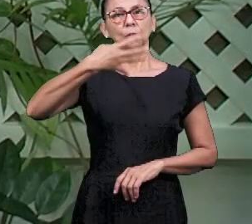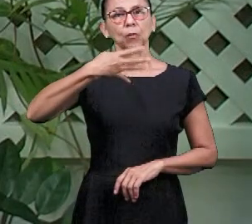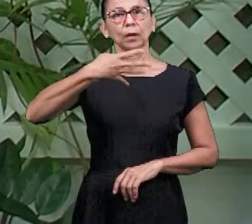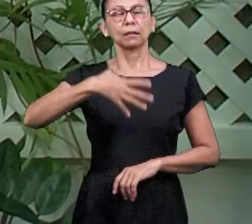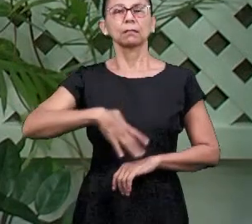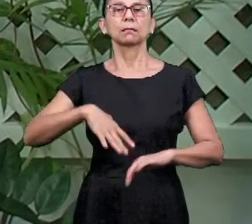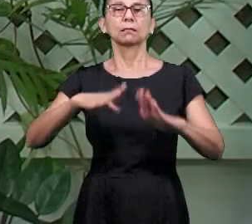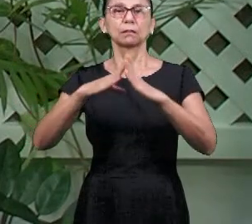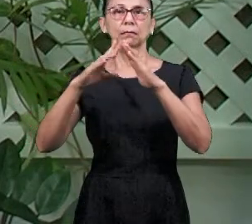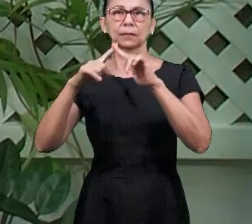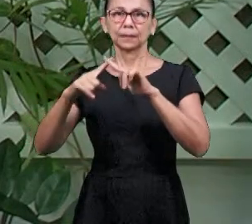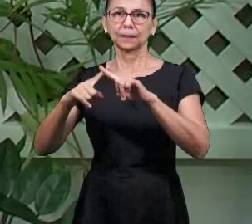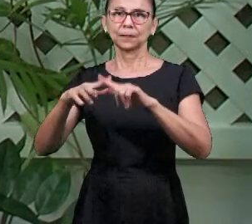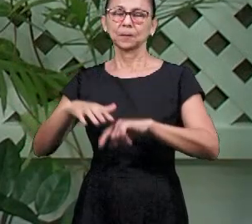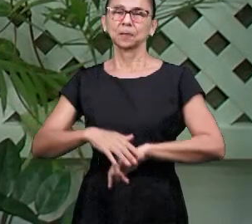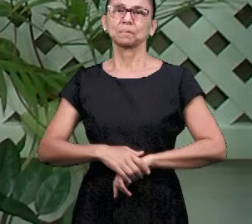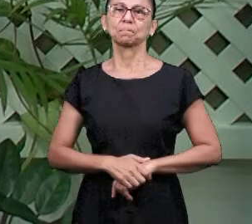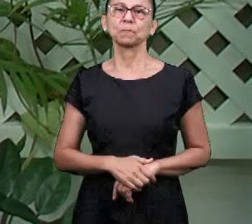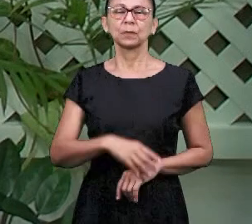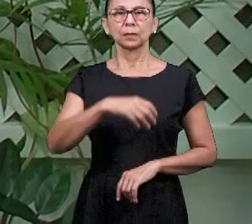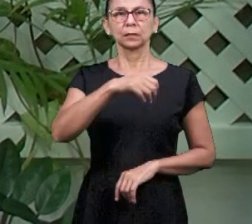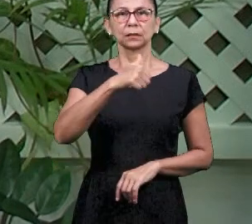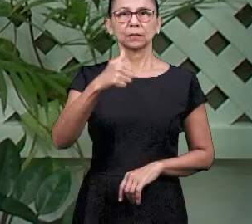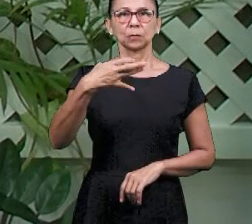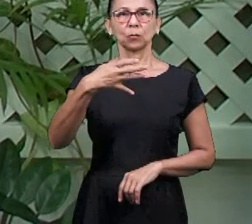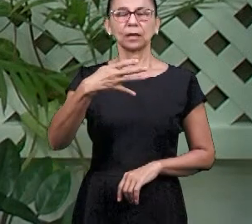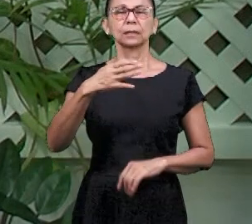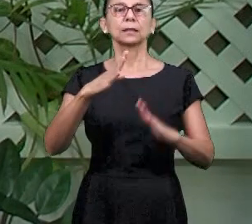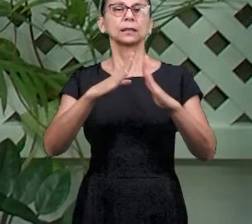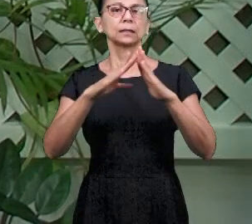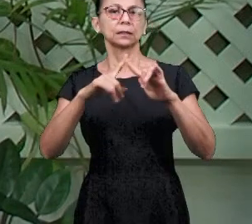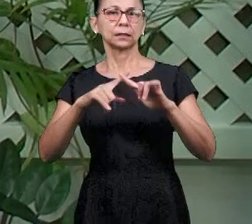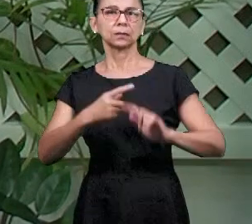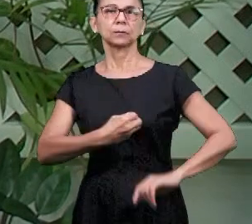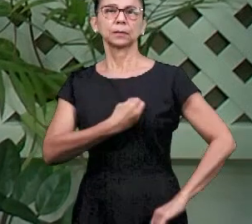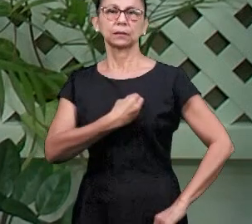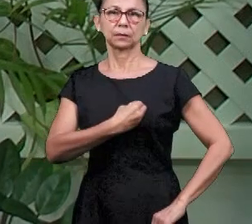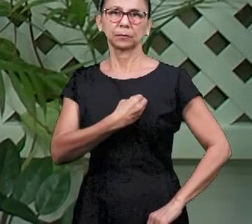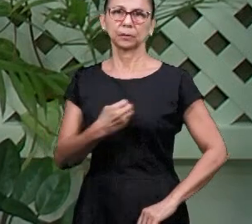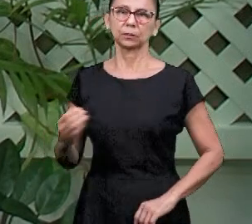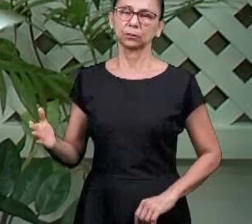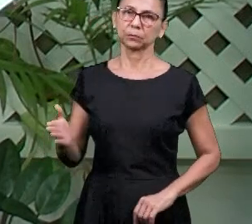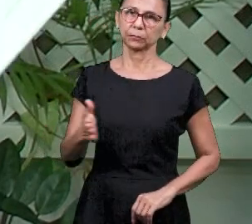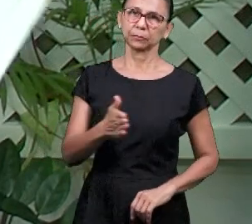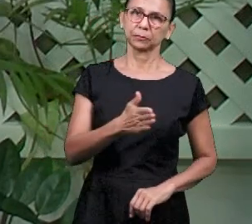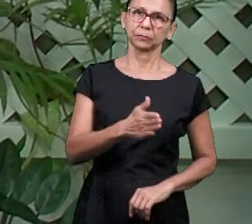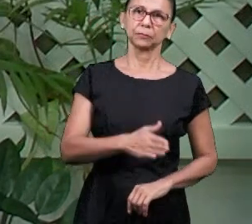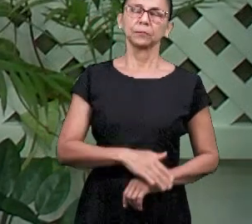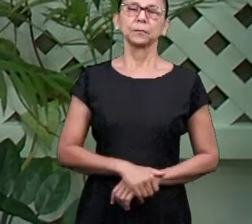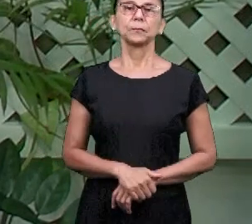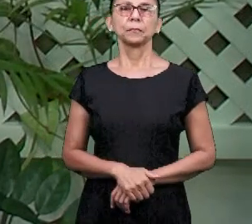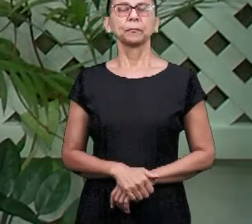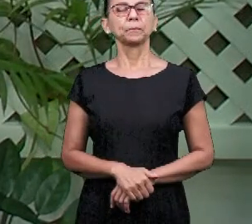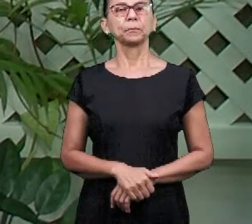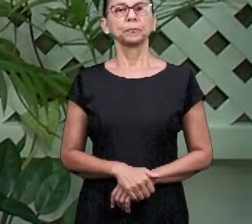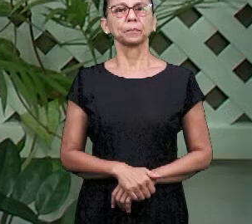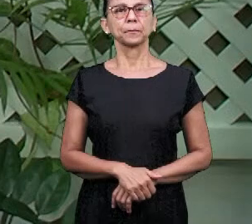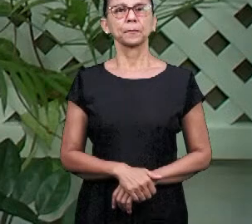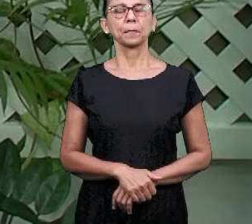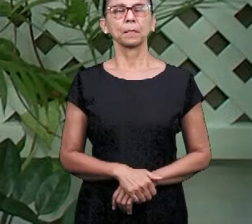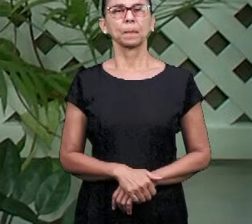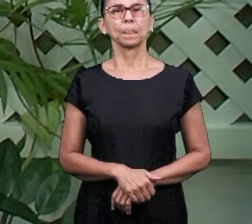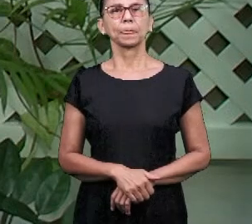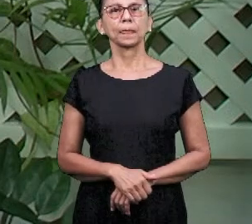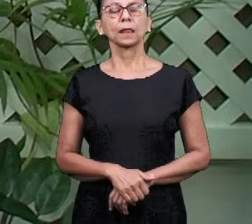17 églises qui participent au Kenya, au Canada 5 églises. Mes frères, en Suisse, ça c'est